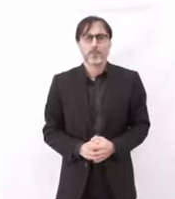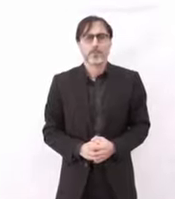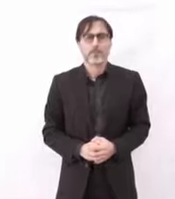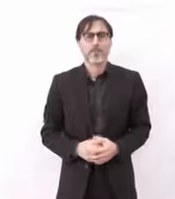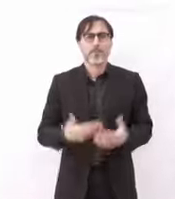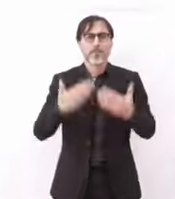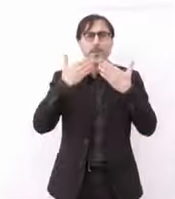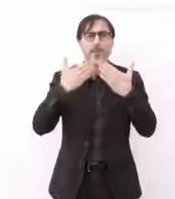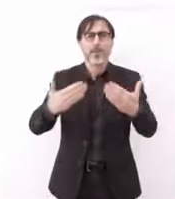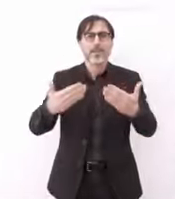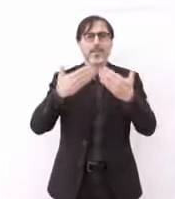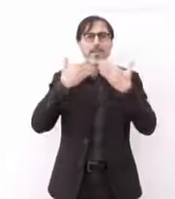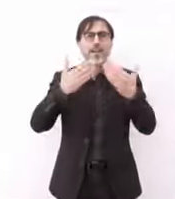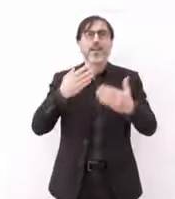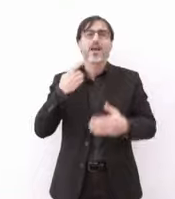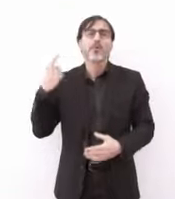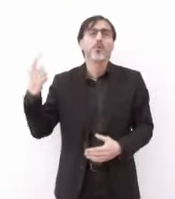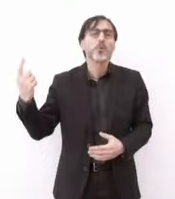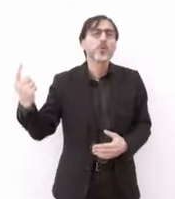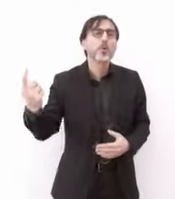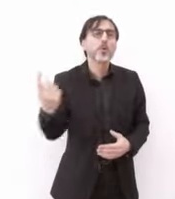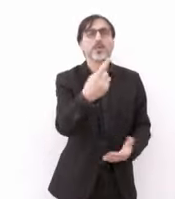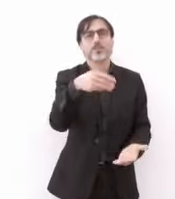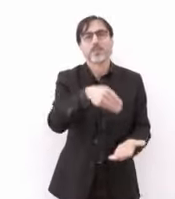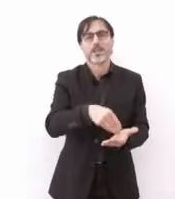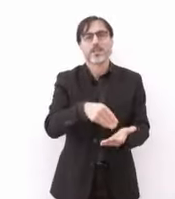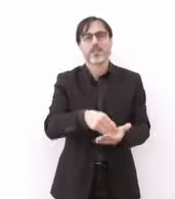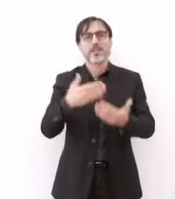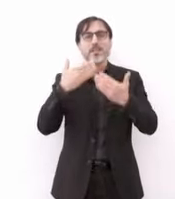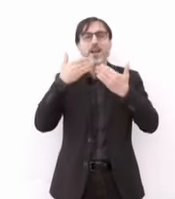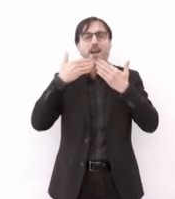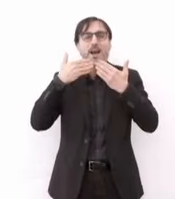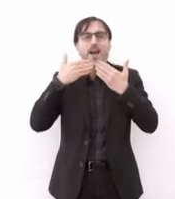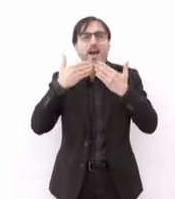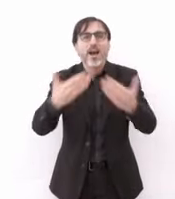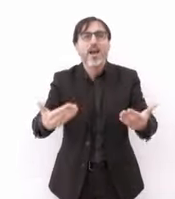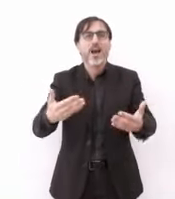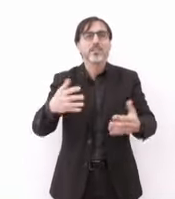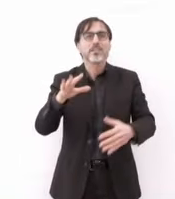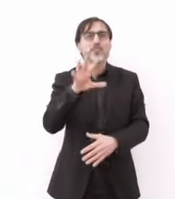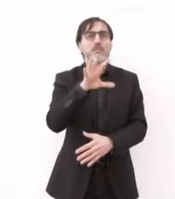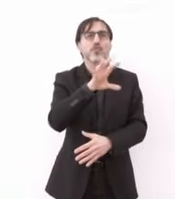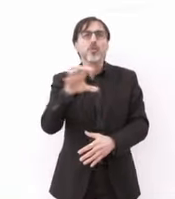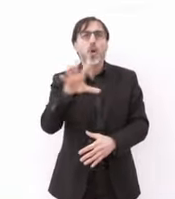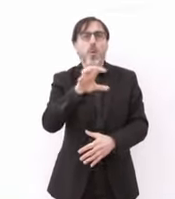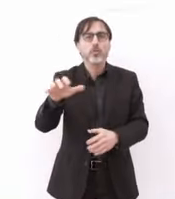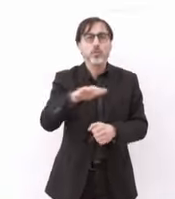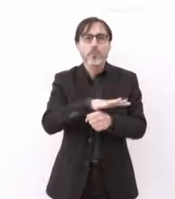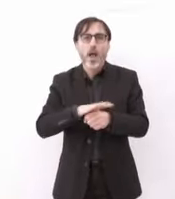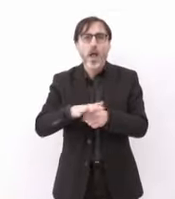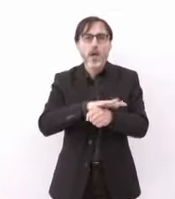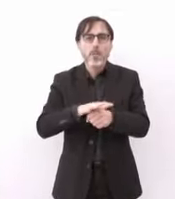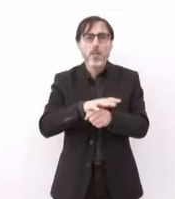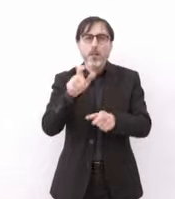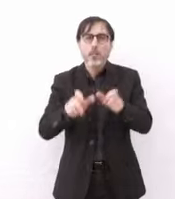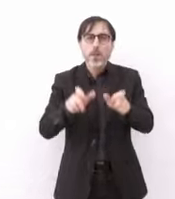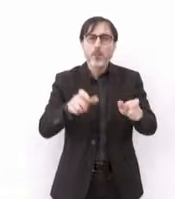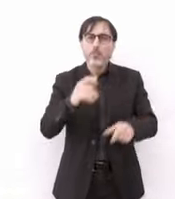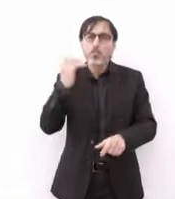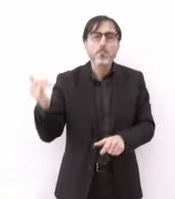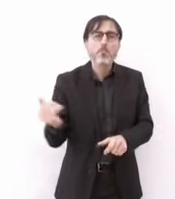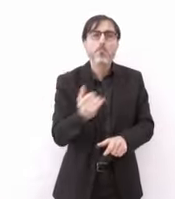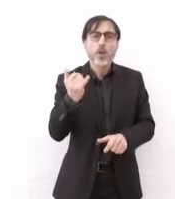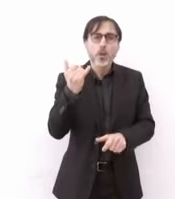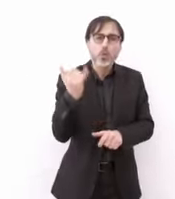Grazie, grazie a tutti voi presenti, grazie a questi oltre 500 familiari di vittime innocenti delle